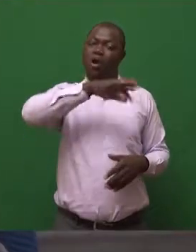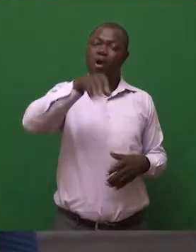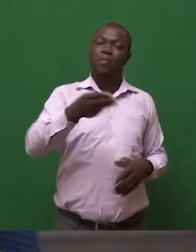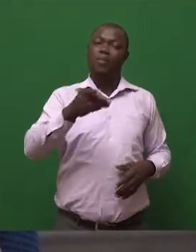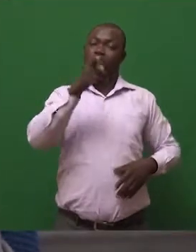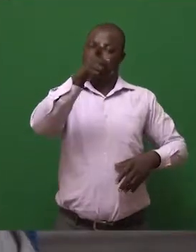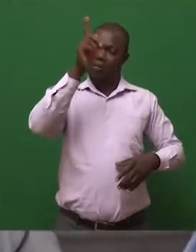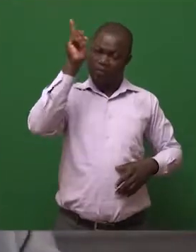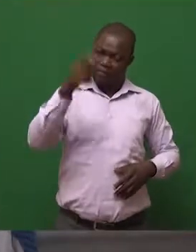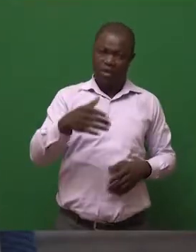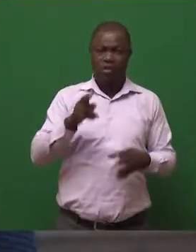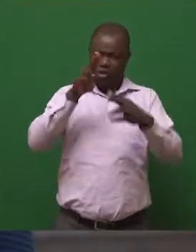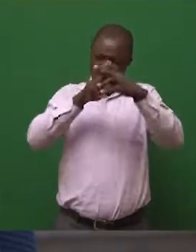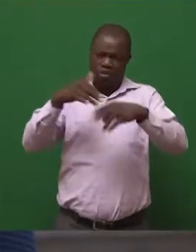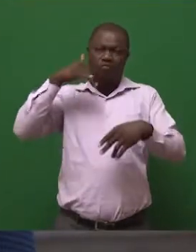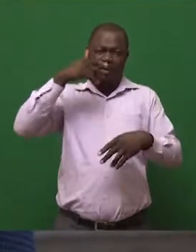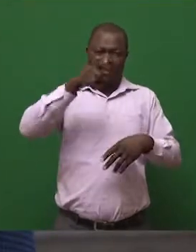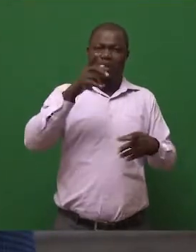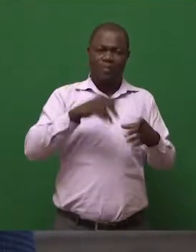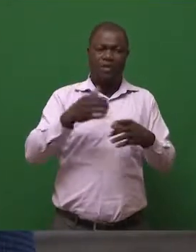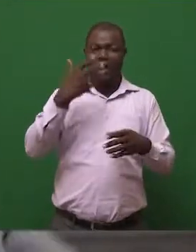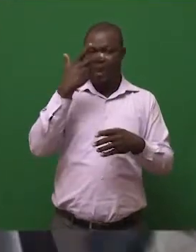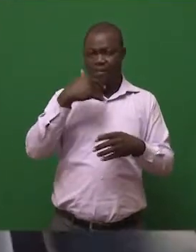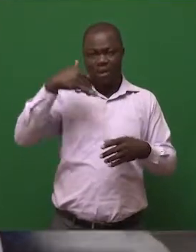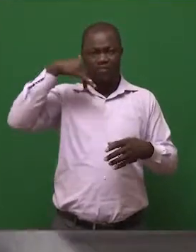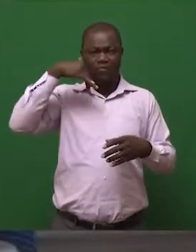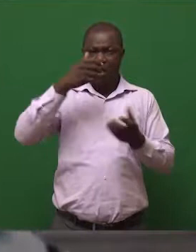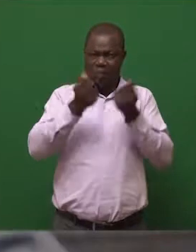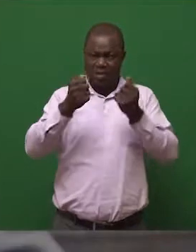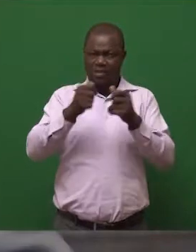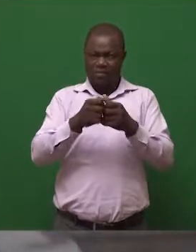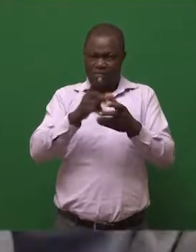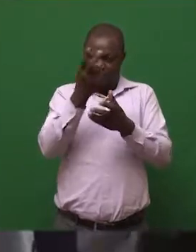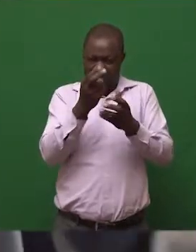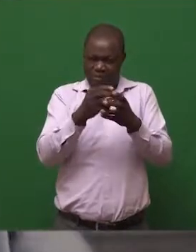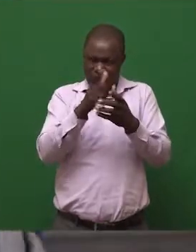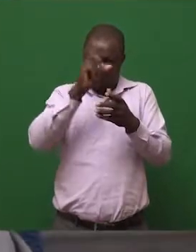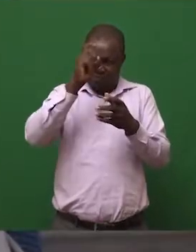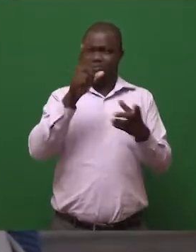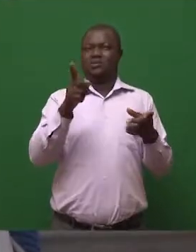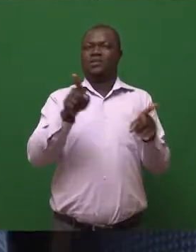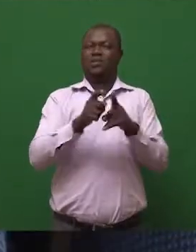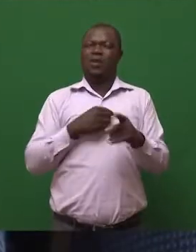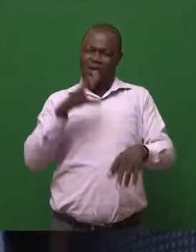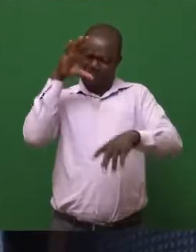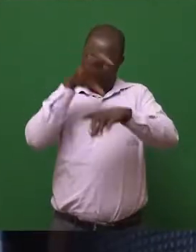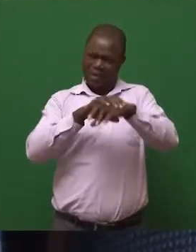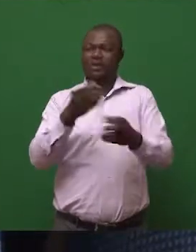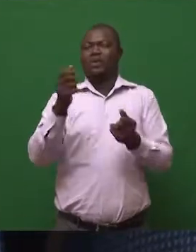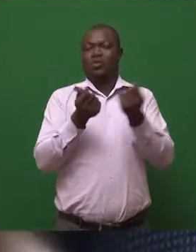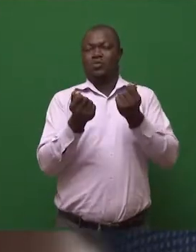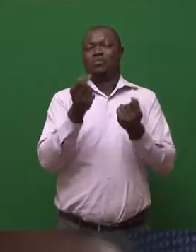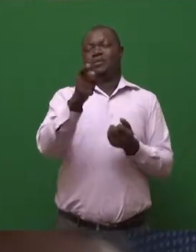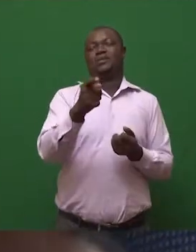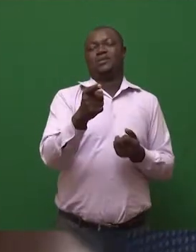tinokurudzira vanhu kuti vashandise iwo mafoni avainawewai nokuti number plate iyo tinotevera kusvika kumuridzi wemakombi iwoyoyo vaumbirirei